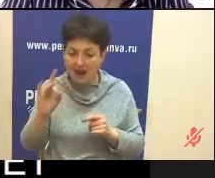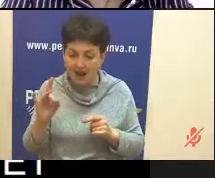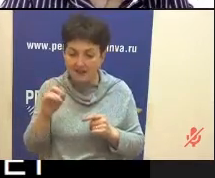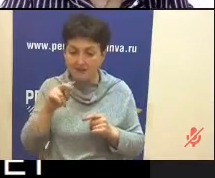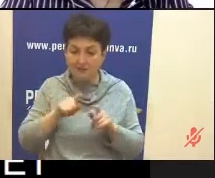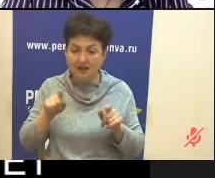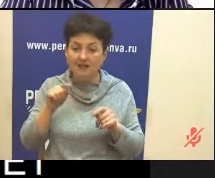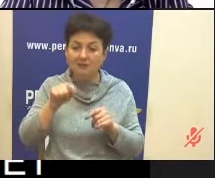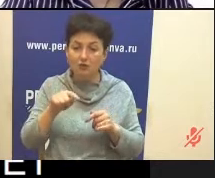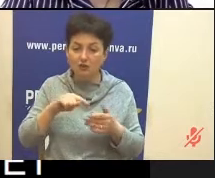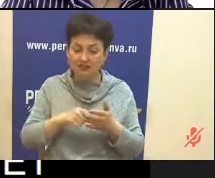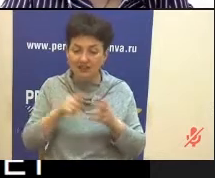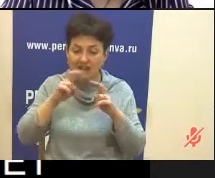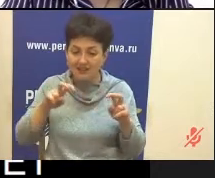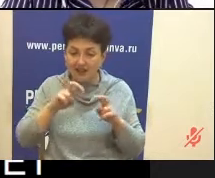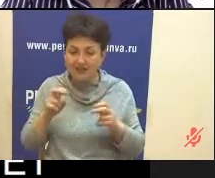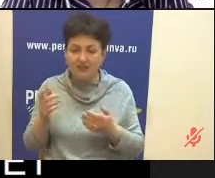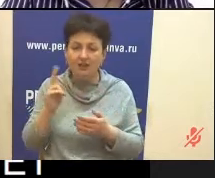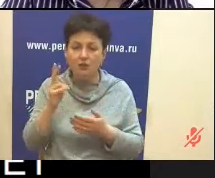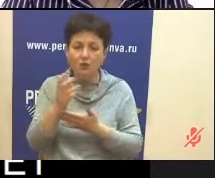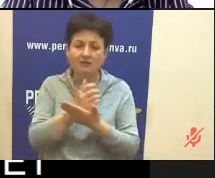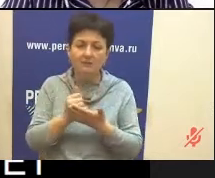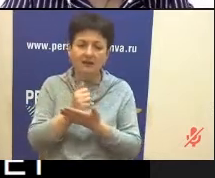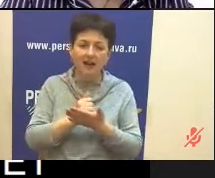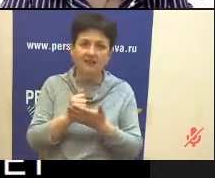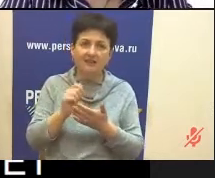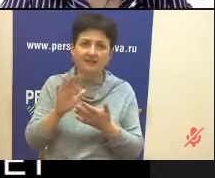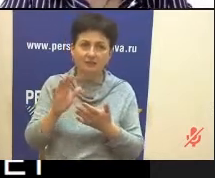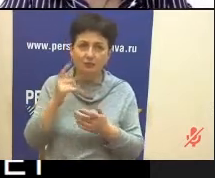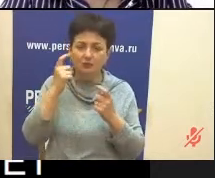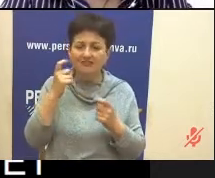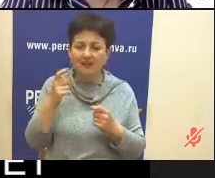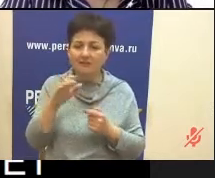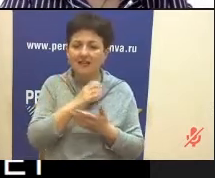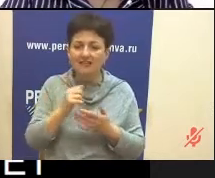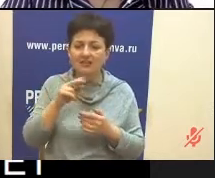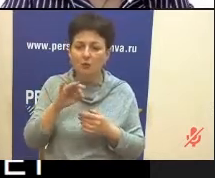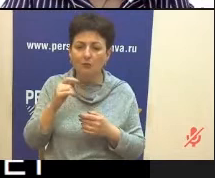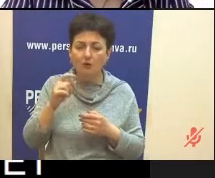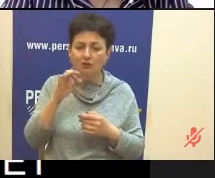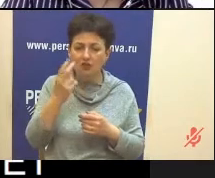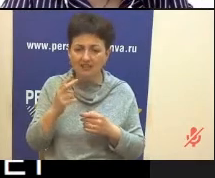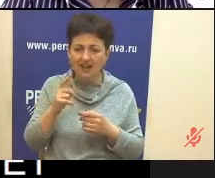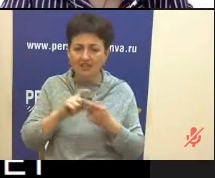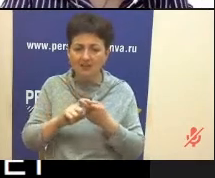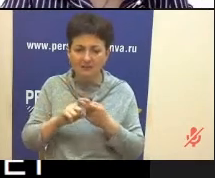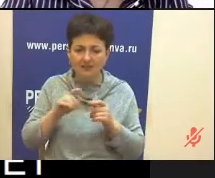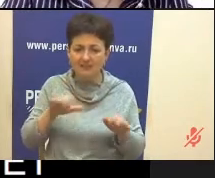пиаром, именно с точки зрения аналитики, кто собирает статистику по социальным